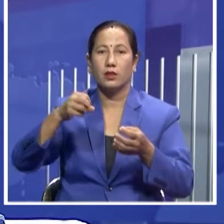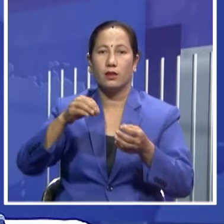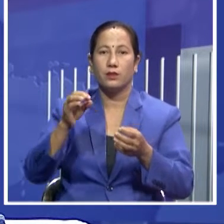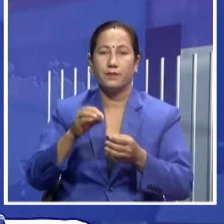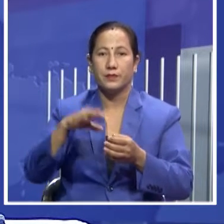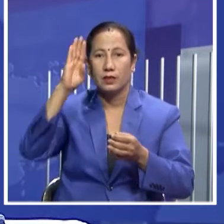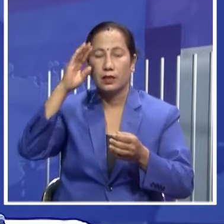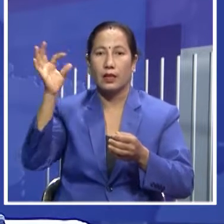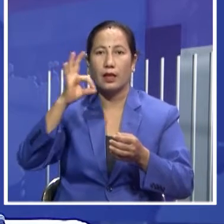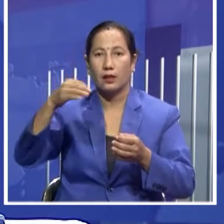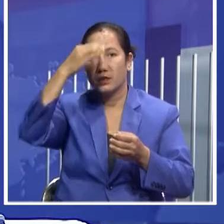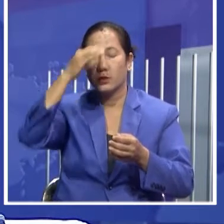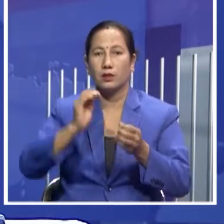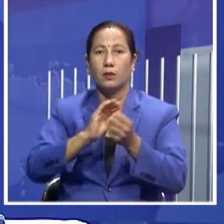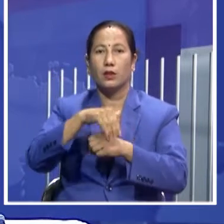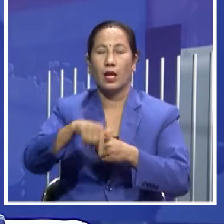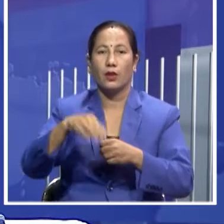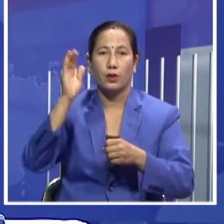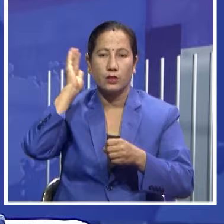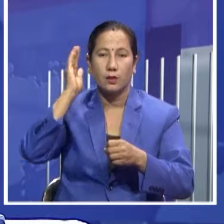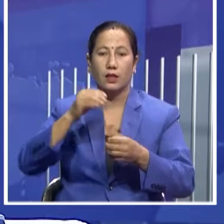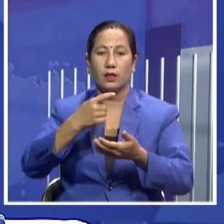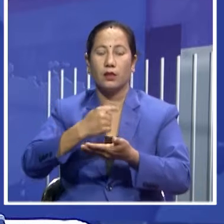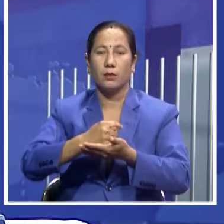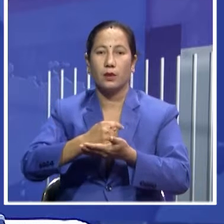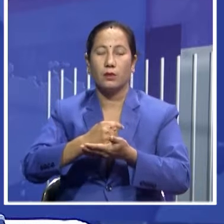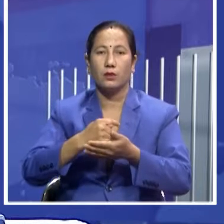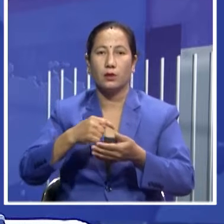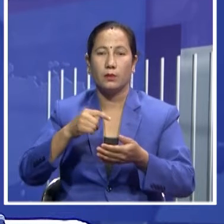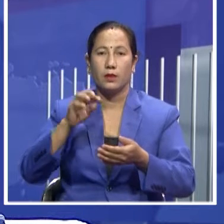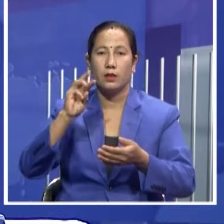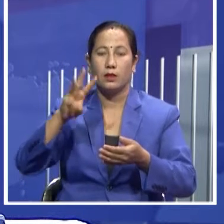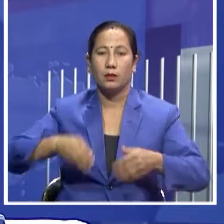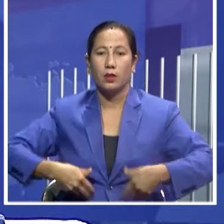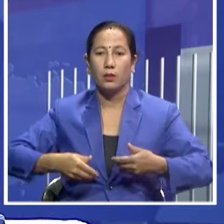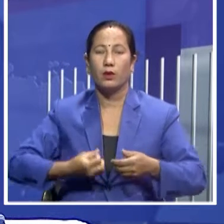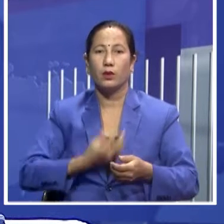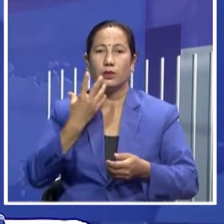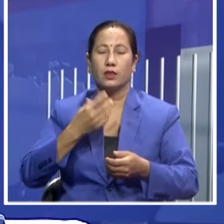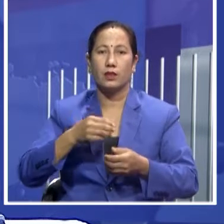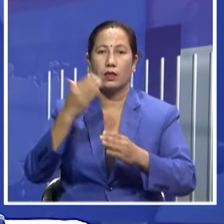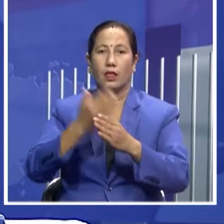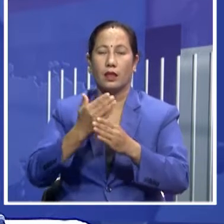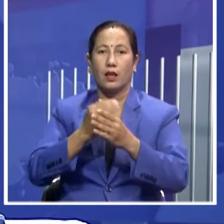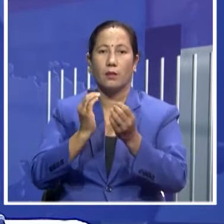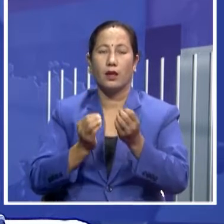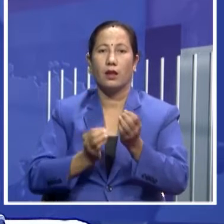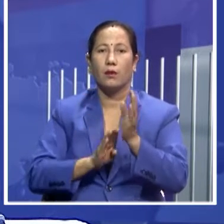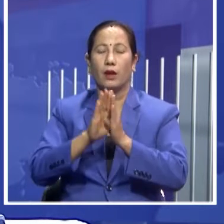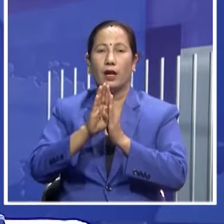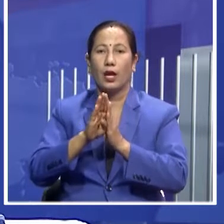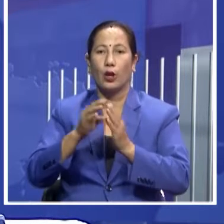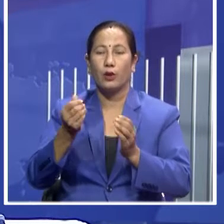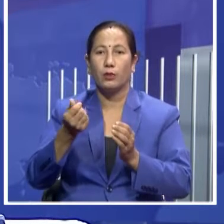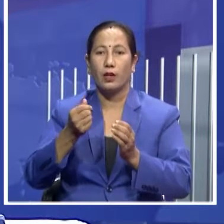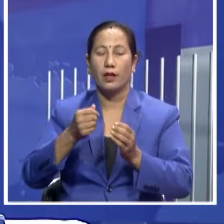कार्यालयको समस्या बढेको छ। आजको समाचारमा कपिलवस्तुमा तीन छट्ठी पर्वको उल्लास र तरकारीमा बढाइएको अस्वाभाविक